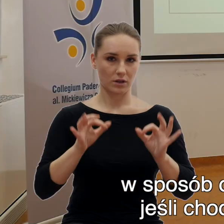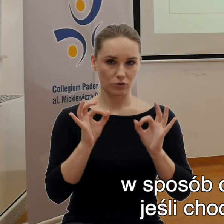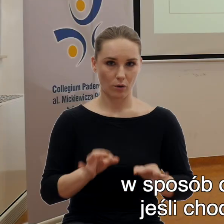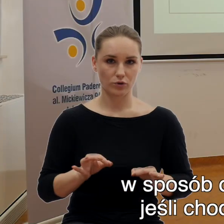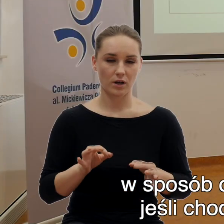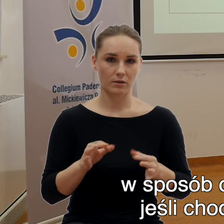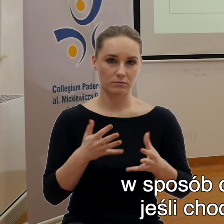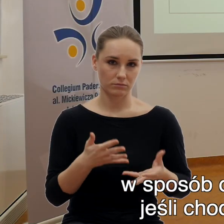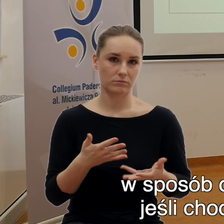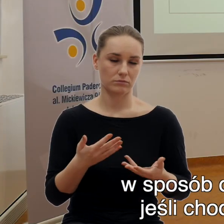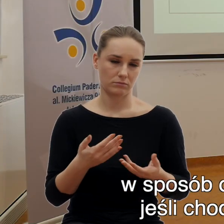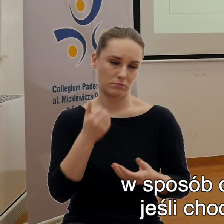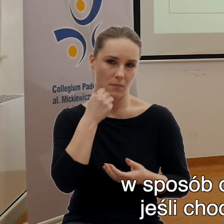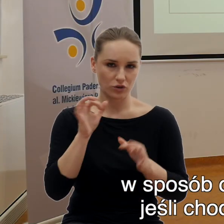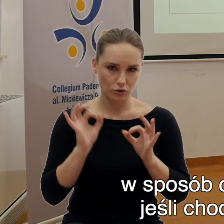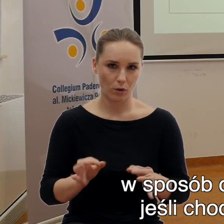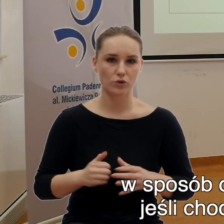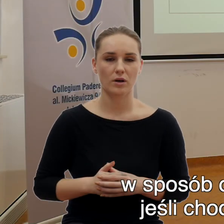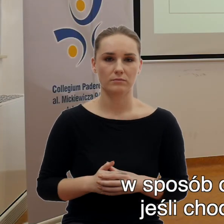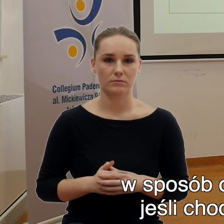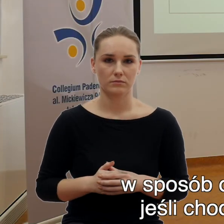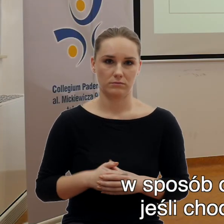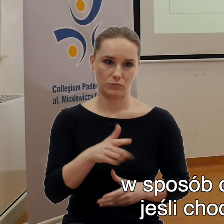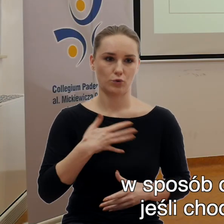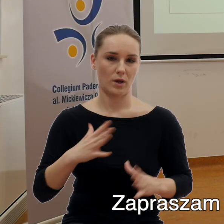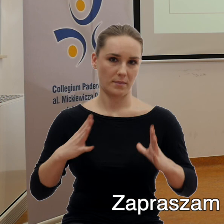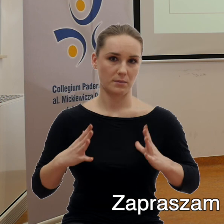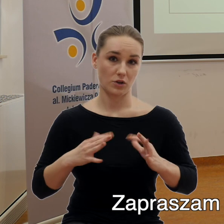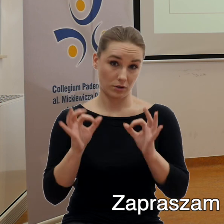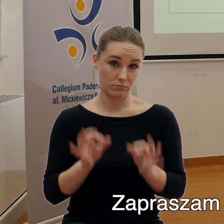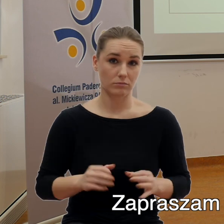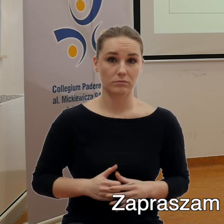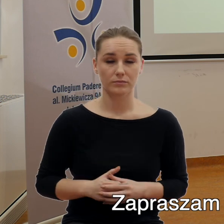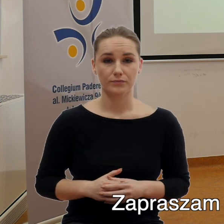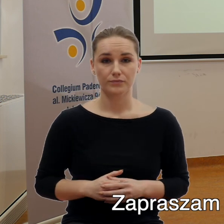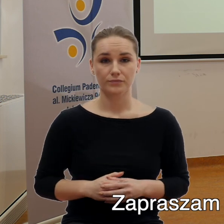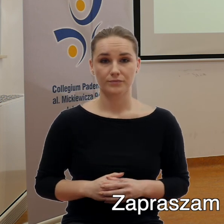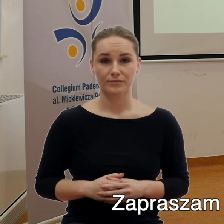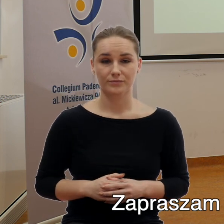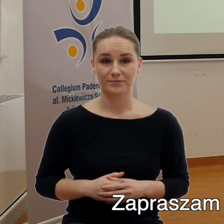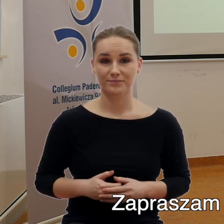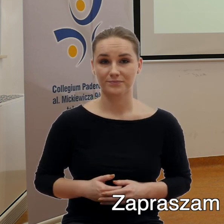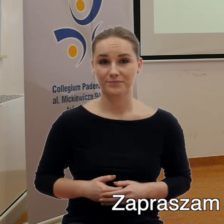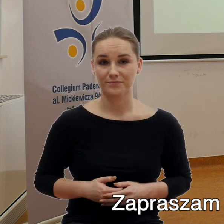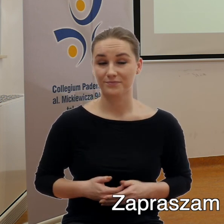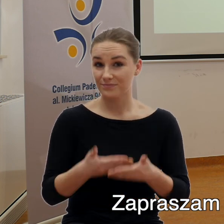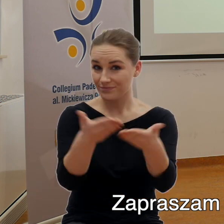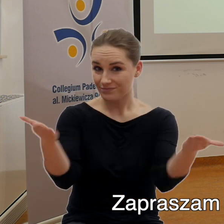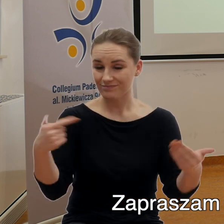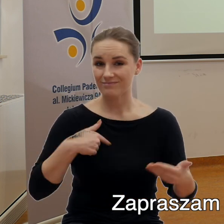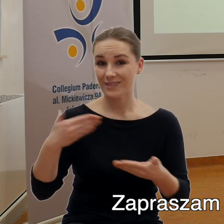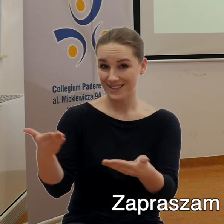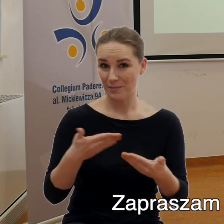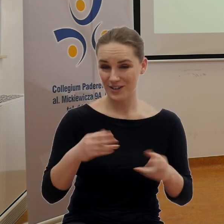skuteczny, jeśli chodzi o zapewnienie jej bezpieczeństwa. Zapraszam wszystkich Państwa do kontaktu z nami.